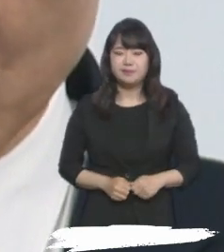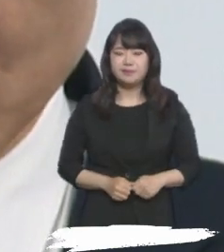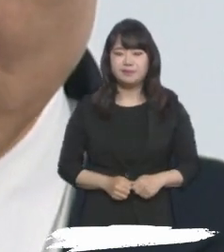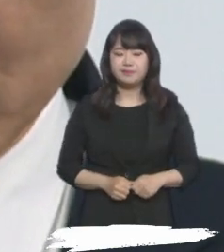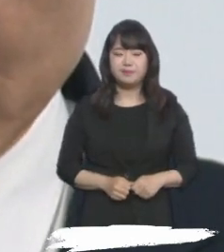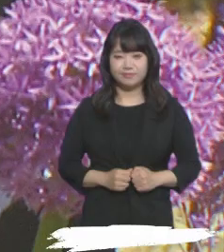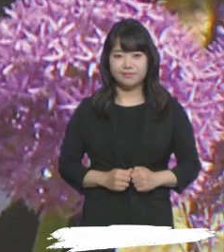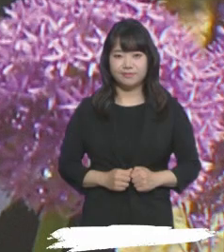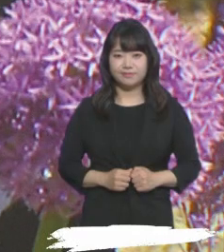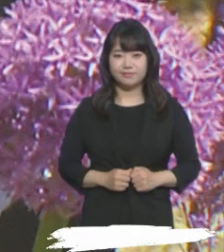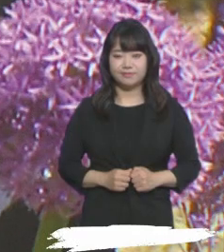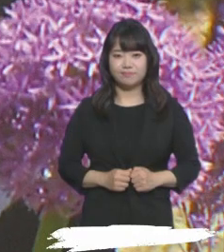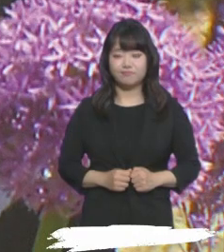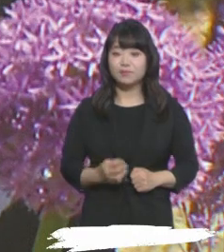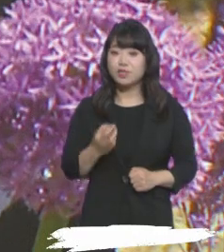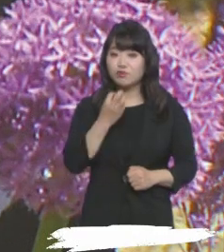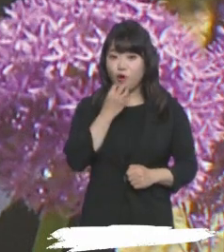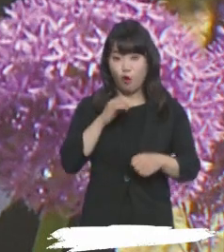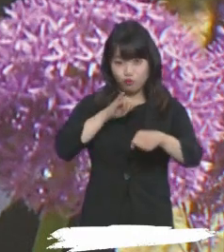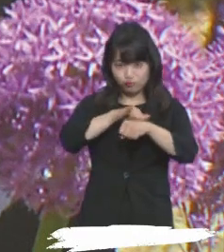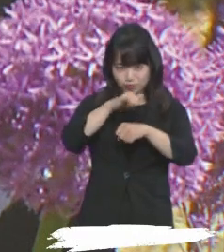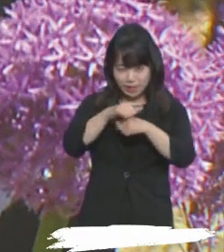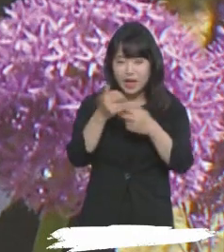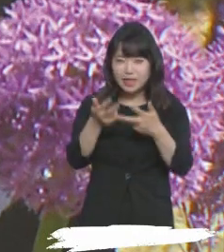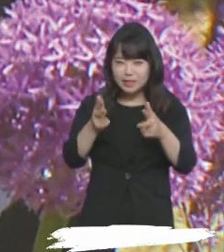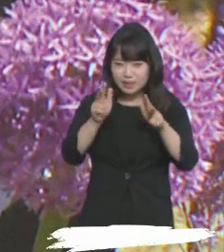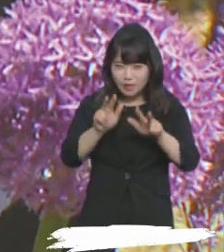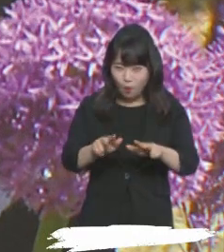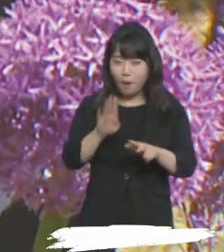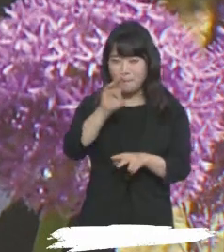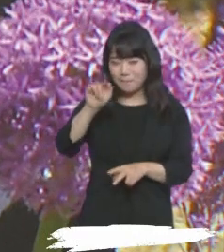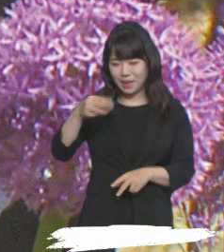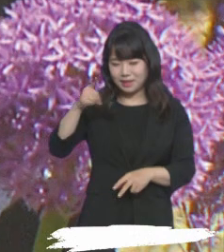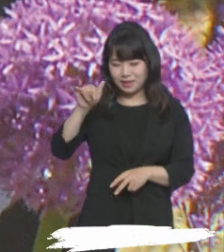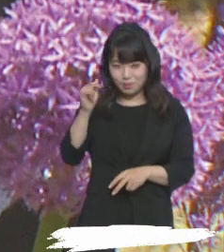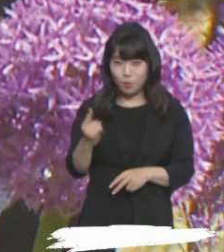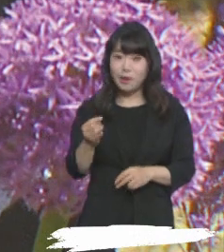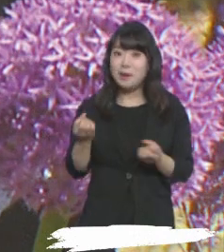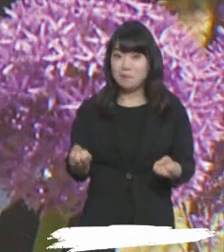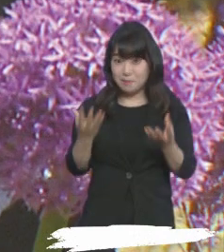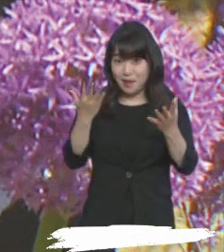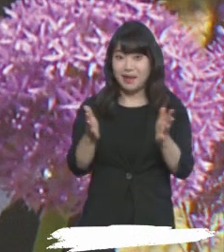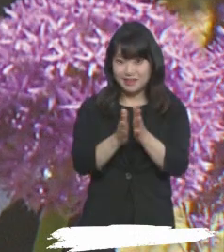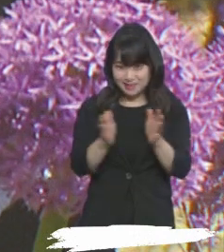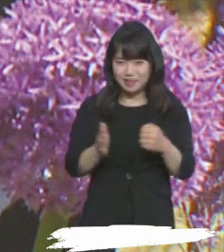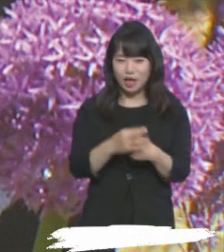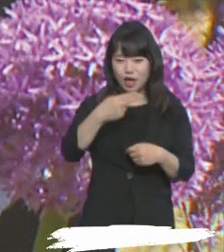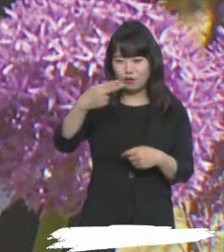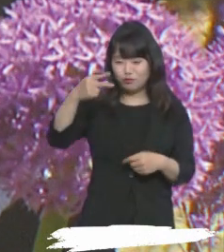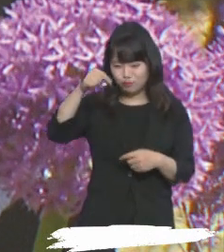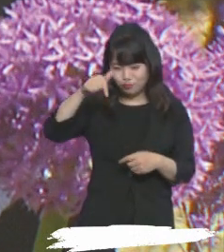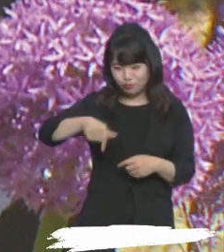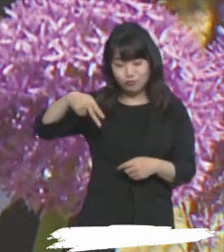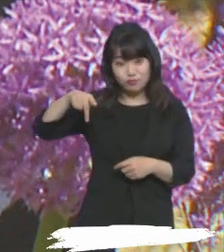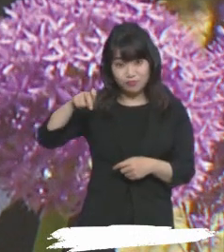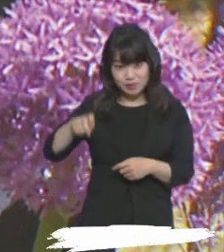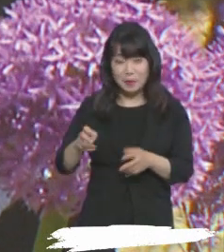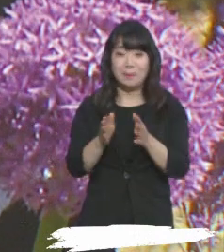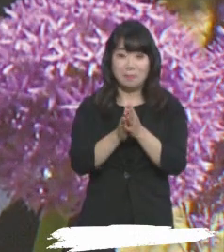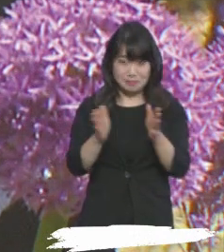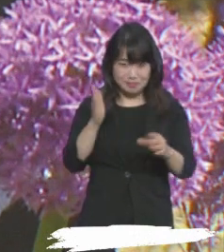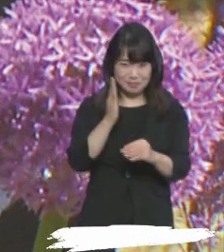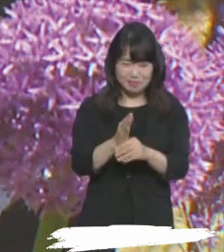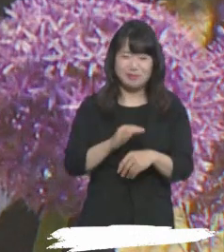강혜진입니다. 서울 국제정원 박람회가 지난 16일 개막을 시작으로 뚝섬 한강공원 일대에서 열리고